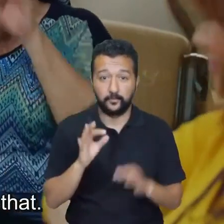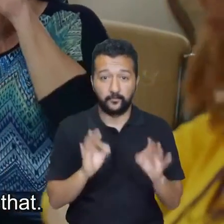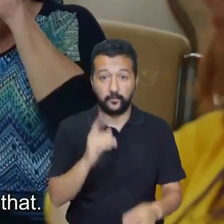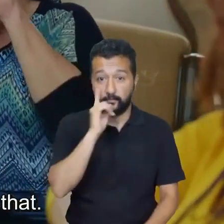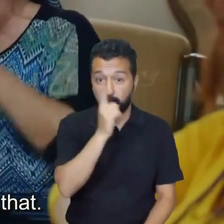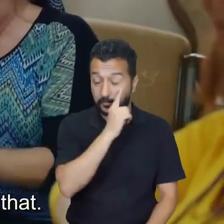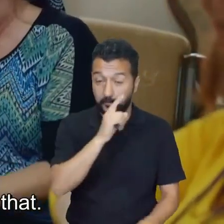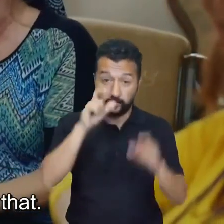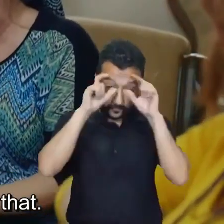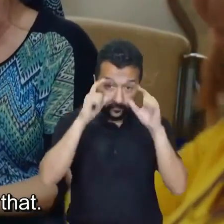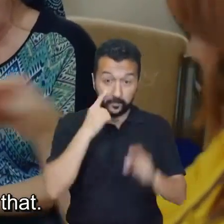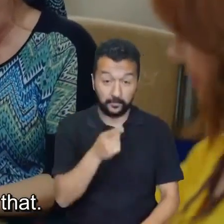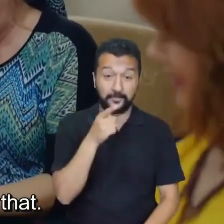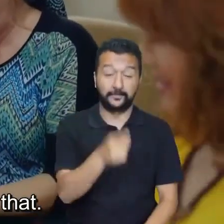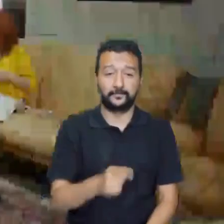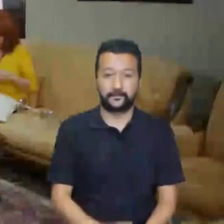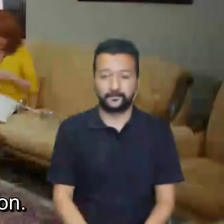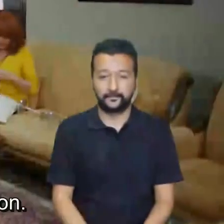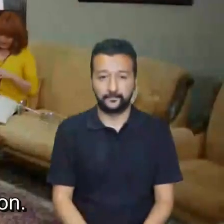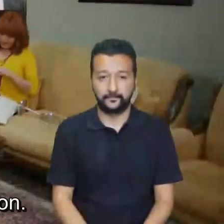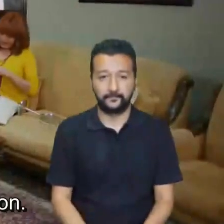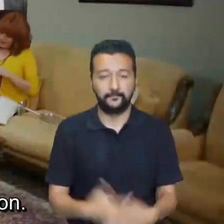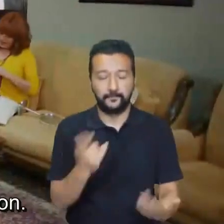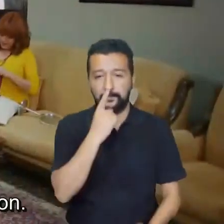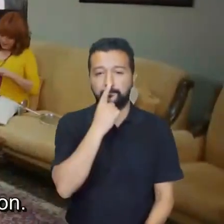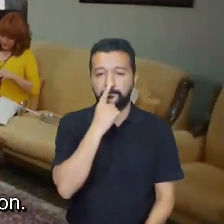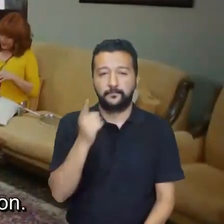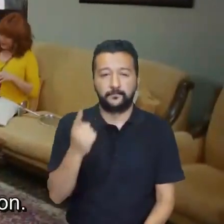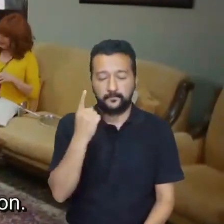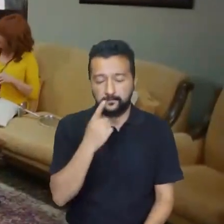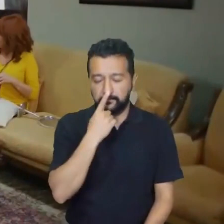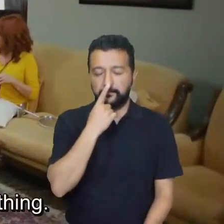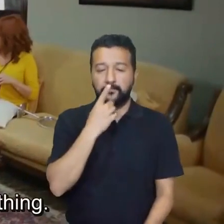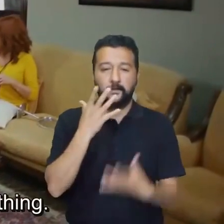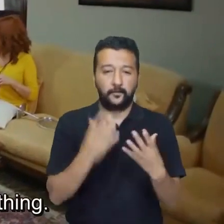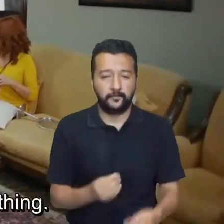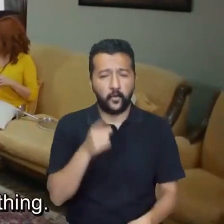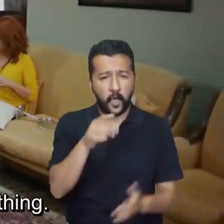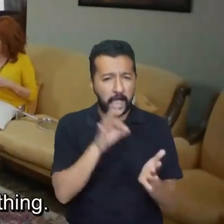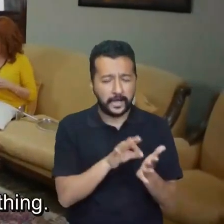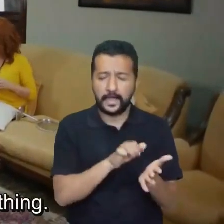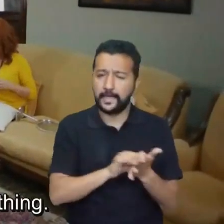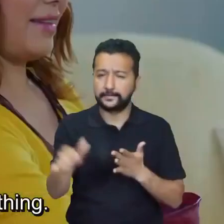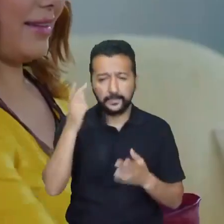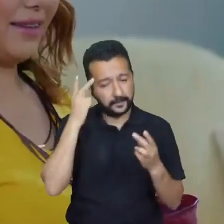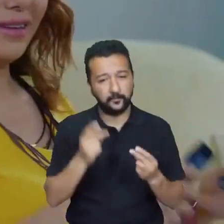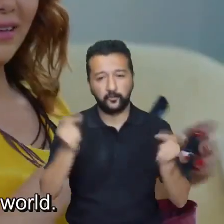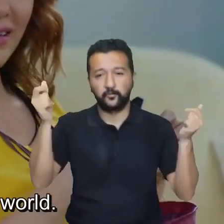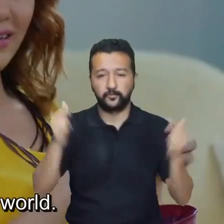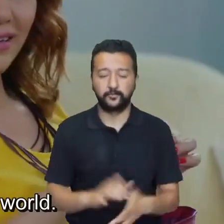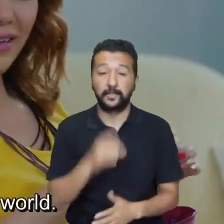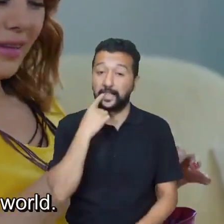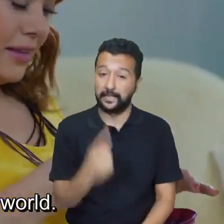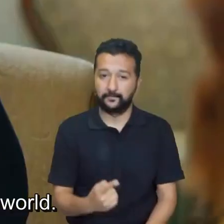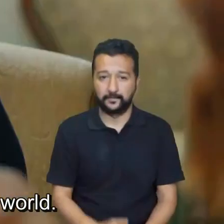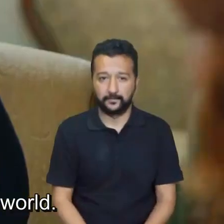Böyle boncuk boncuk bakıyordu gözleri. Ay kokusunu bir çektim. İşte o anda her şeyi unuttum.